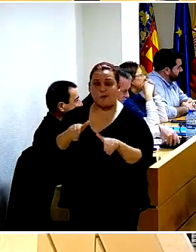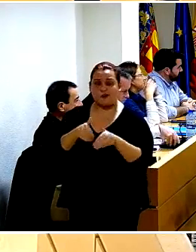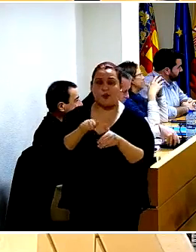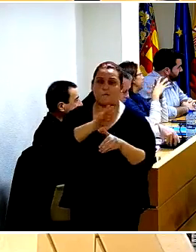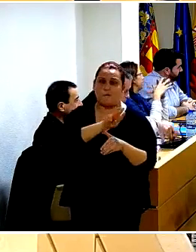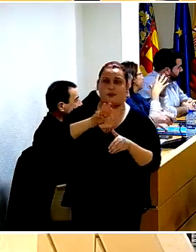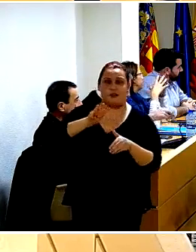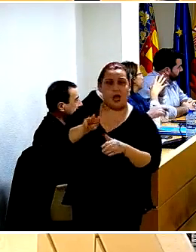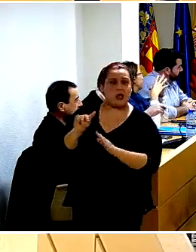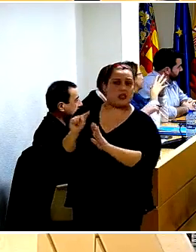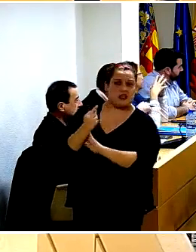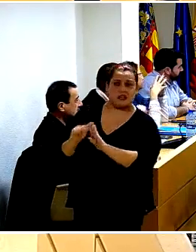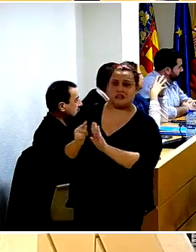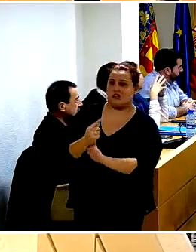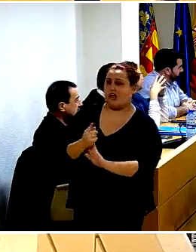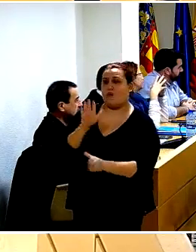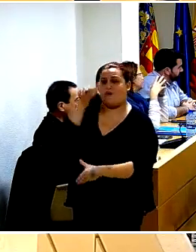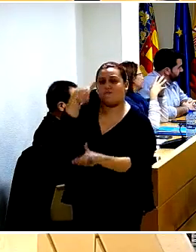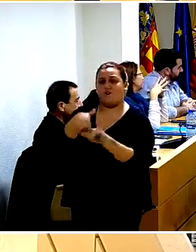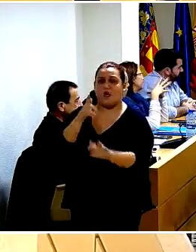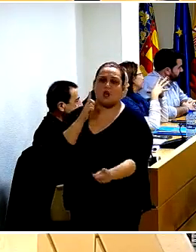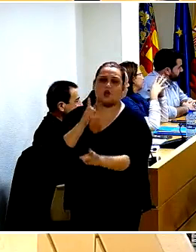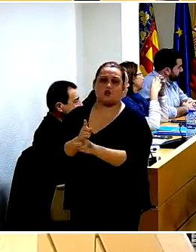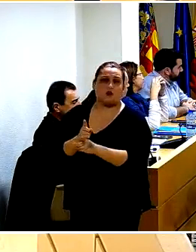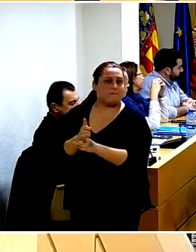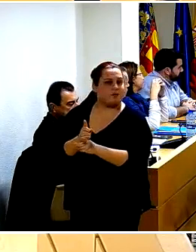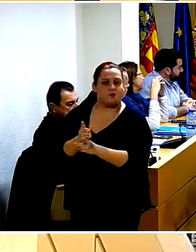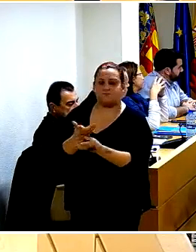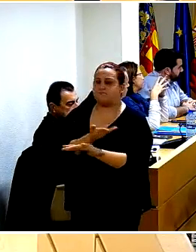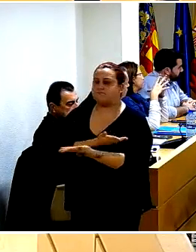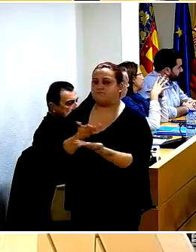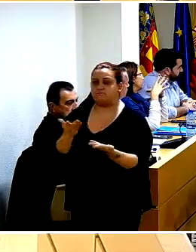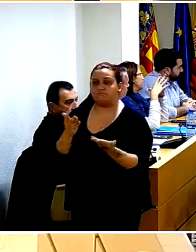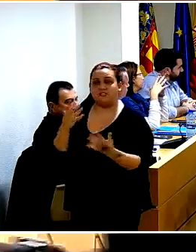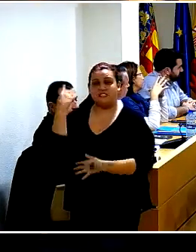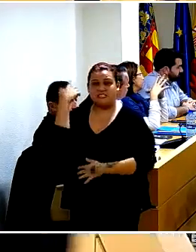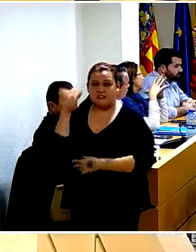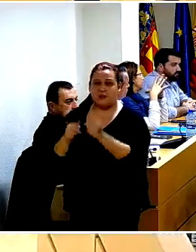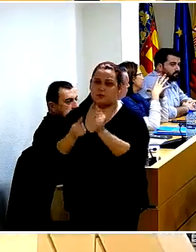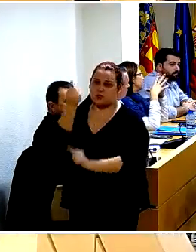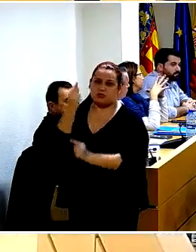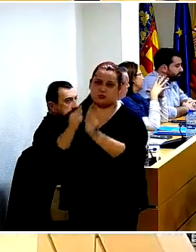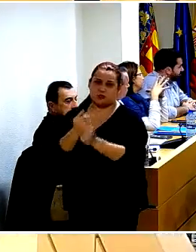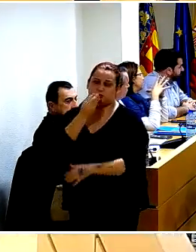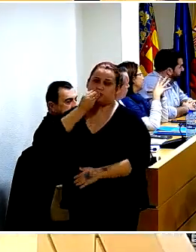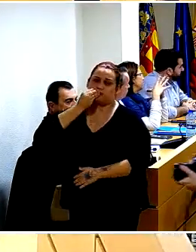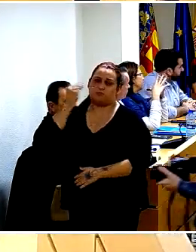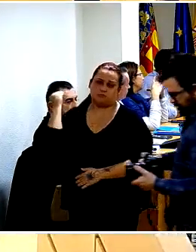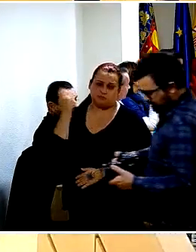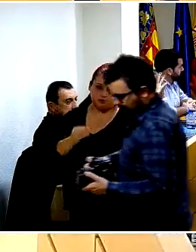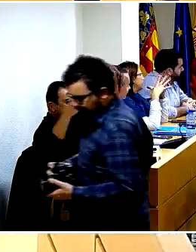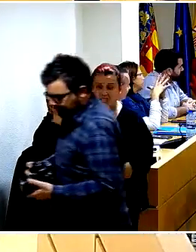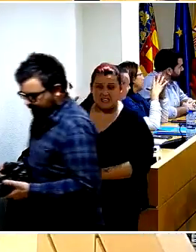alternatives, critica i va votar en contra, però no té ninguna alternativa perquè sap que és un bon pressupost i perquè sap